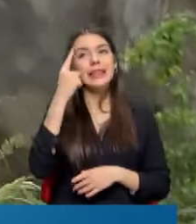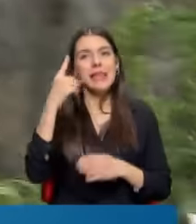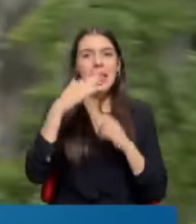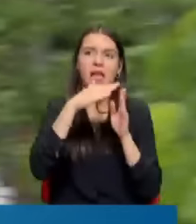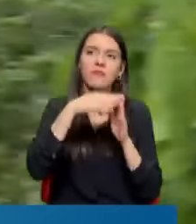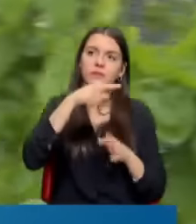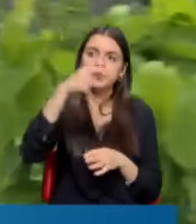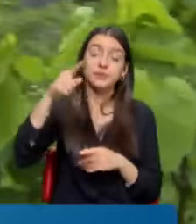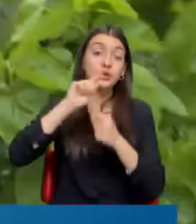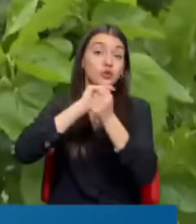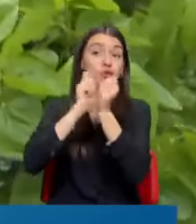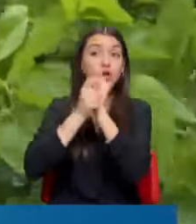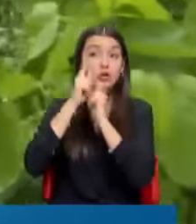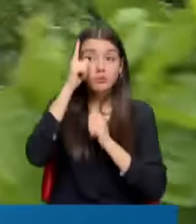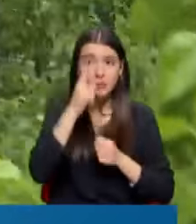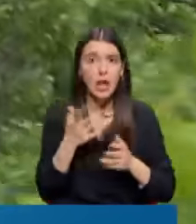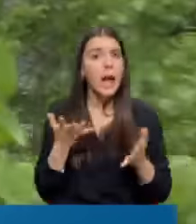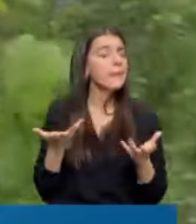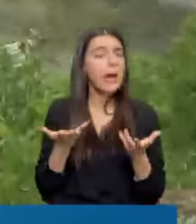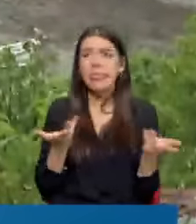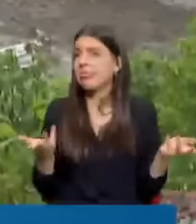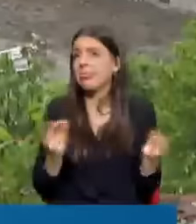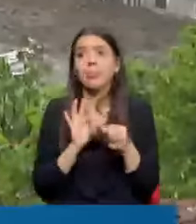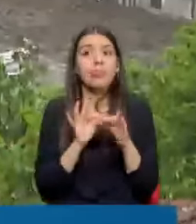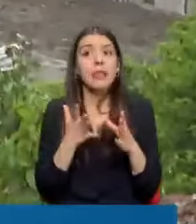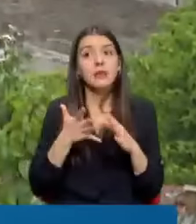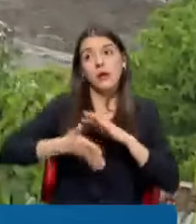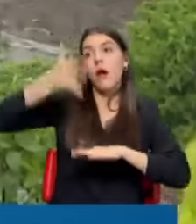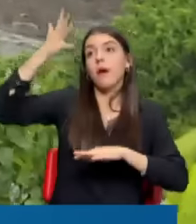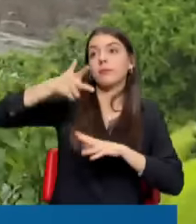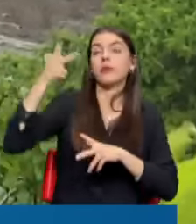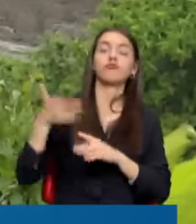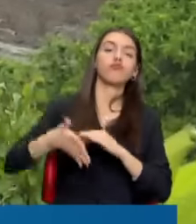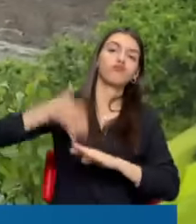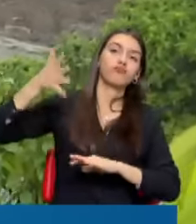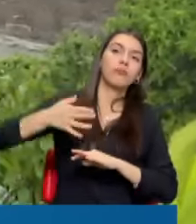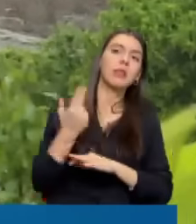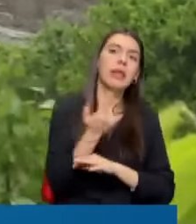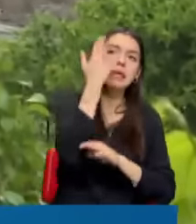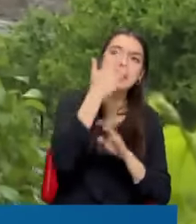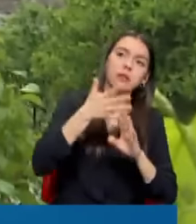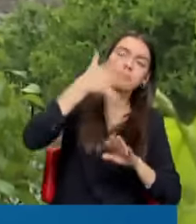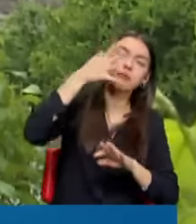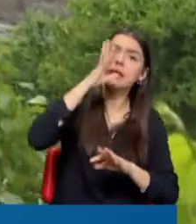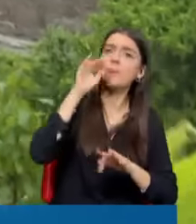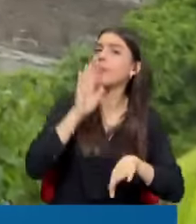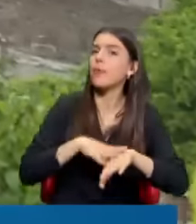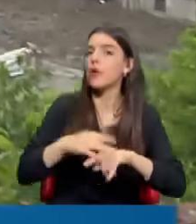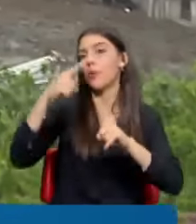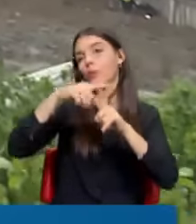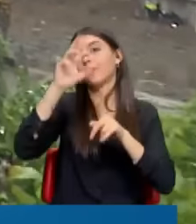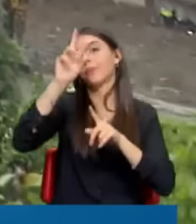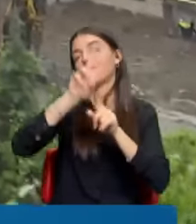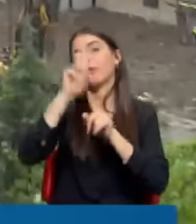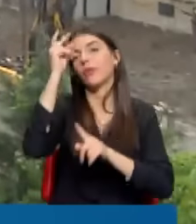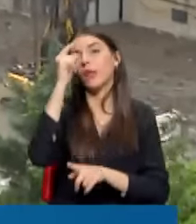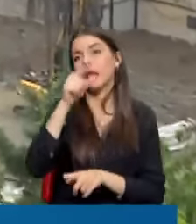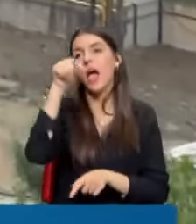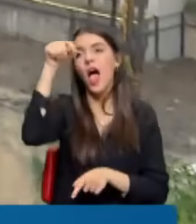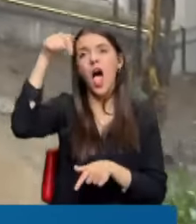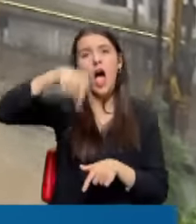yandan dönüşümle başlayan ama nedense yüksek katlı binalar. 7 katlı ve orayı TOKİ yapıyor. Aşağıda büyük bir kazı alanı